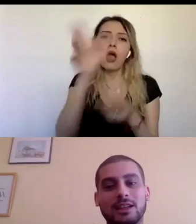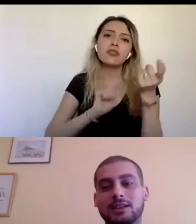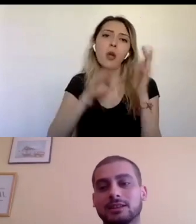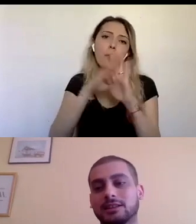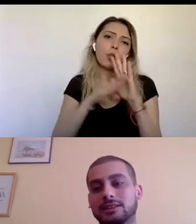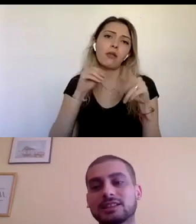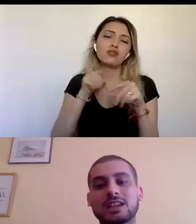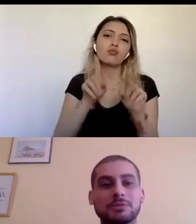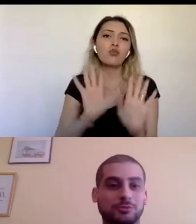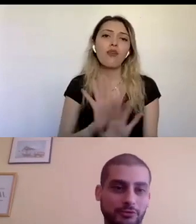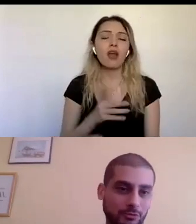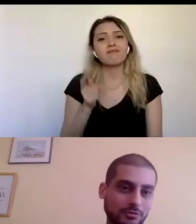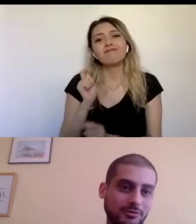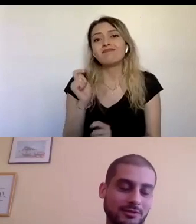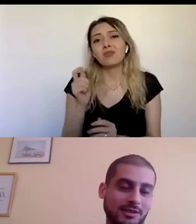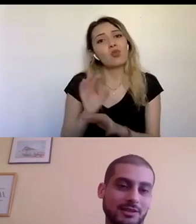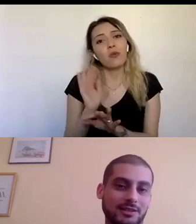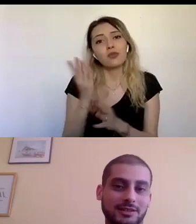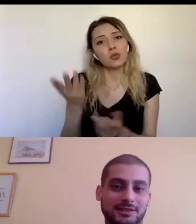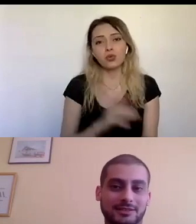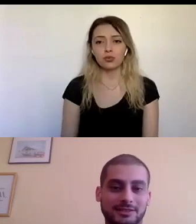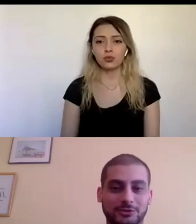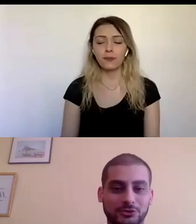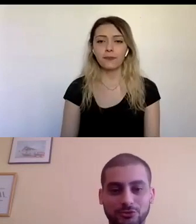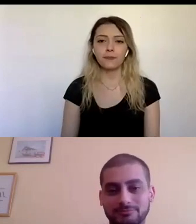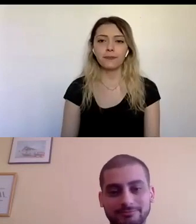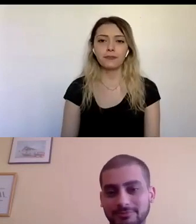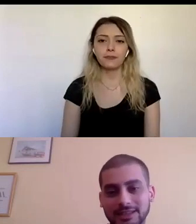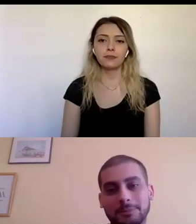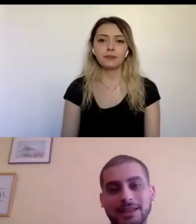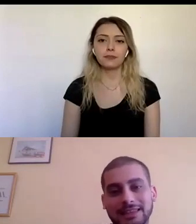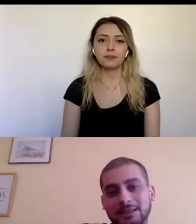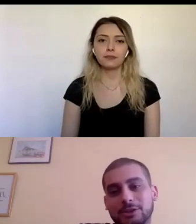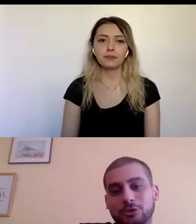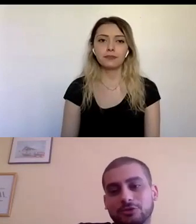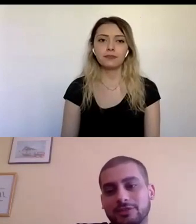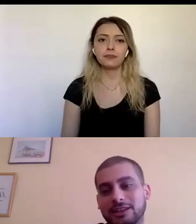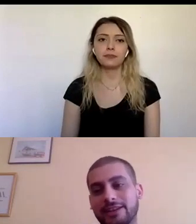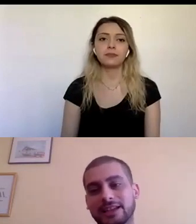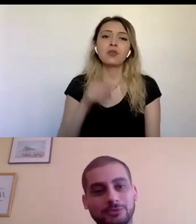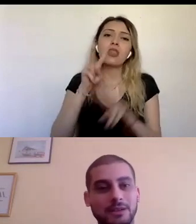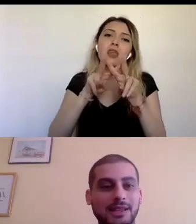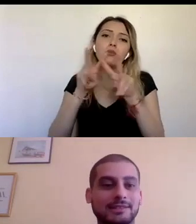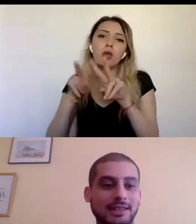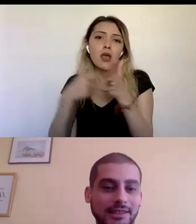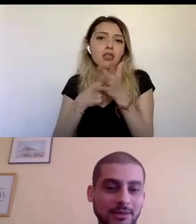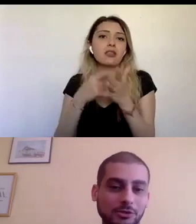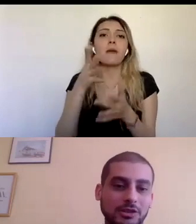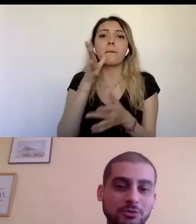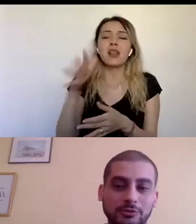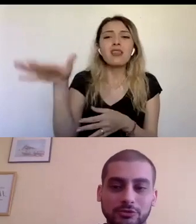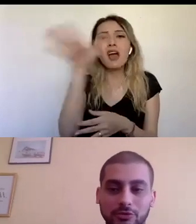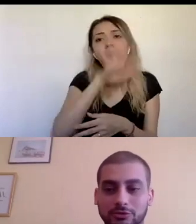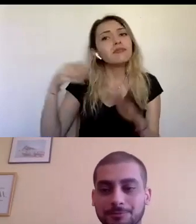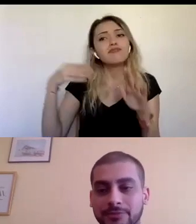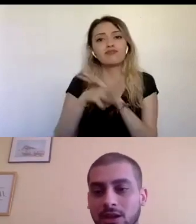platformlarda yaşayacağımız bir sorun bu. Çünkü linki bilen gelebiliyor veya şifreyi bilen zaten gelebiliyor gibi